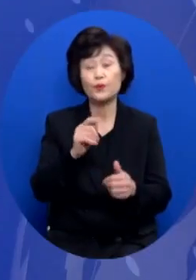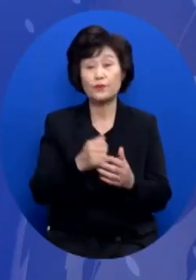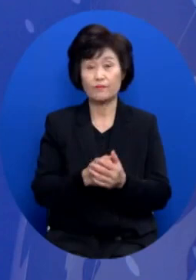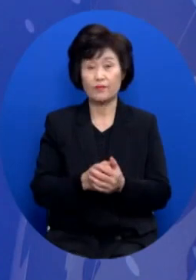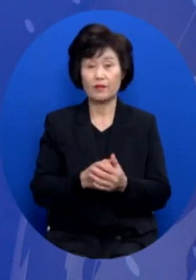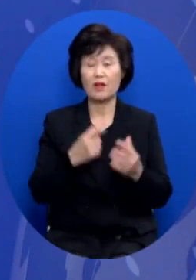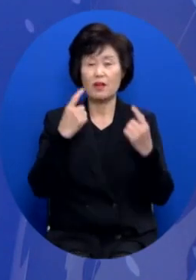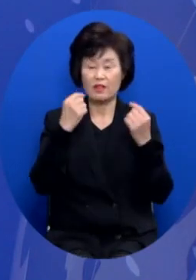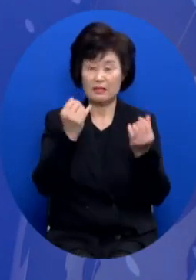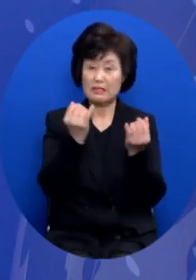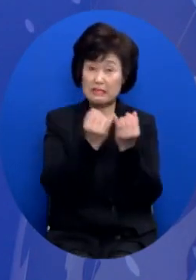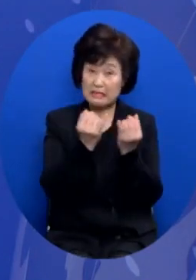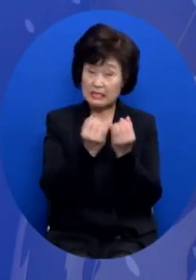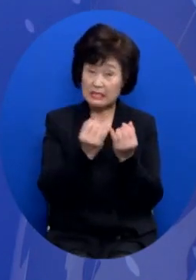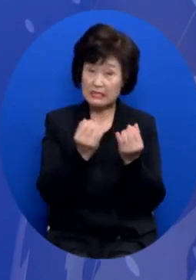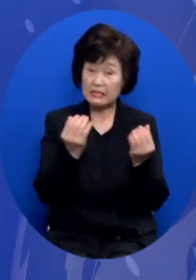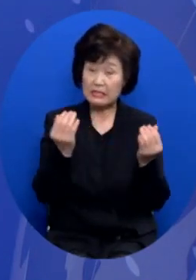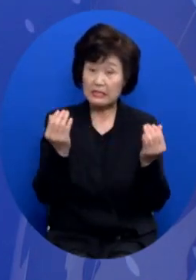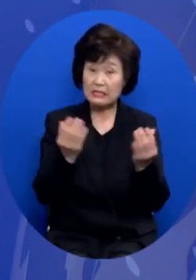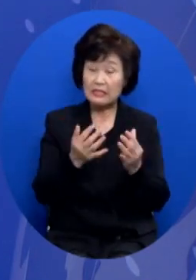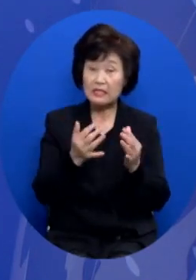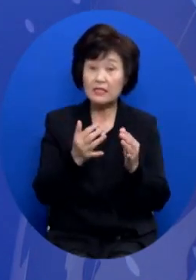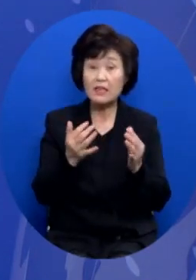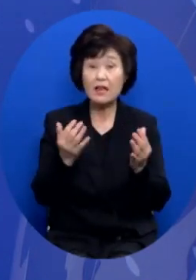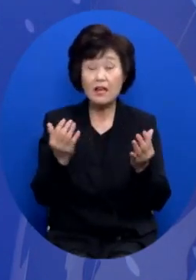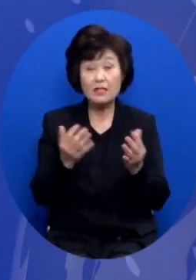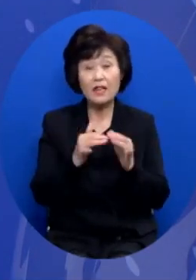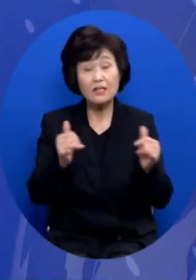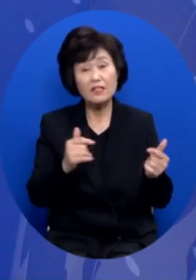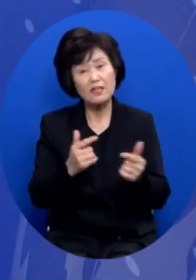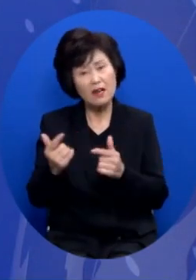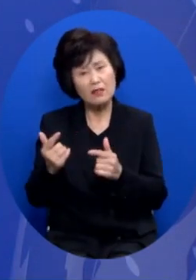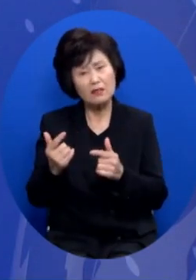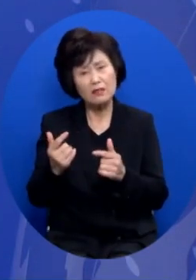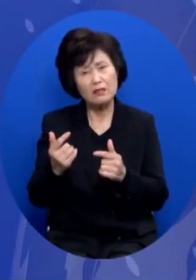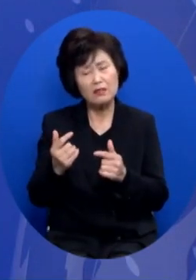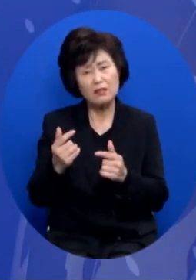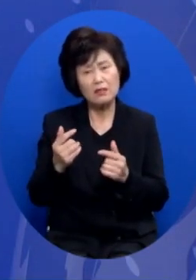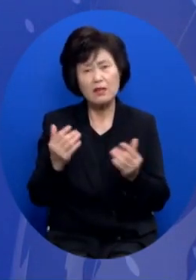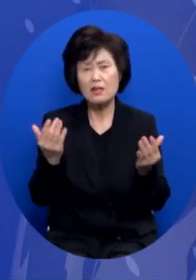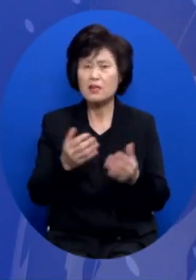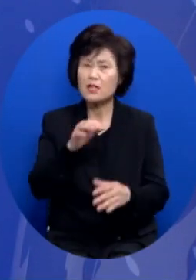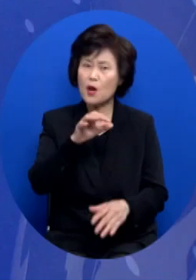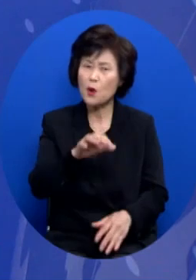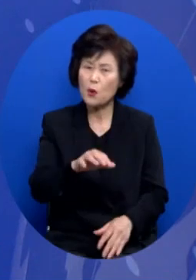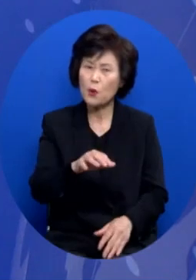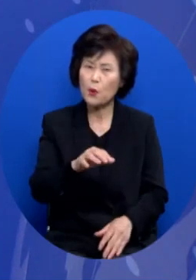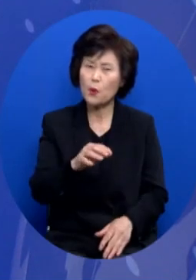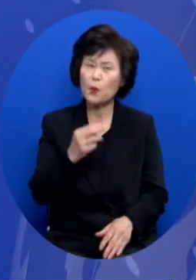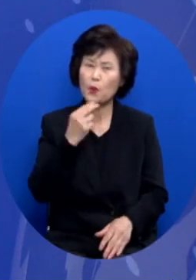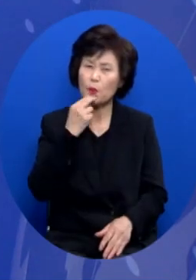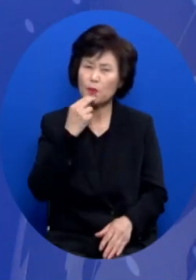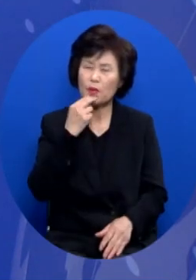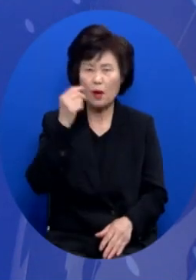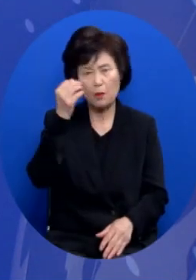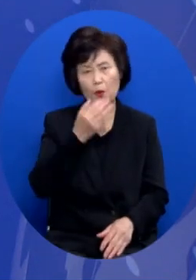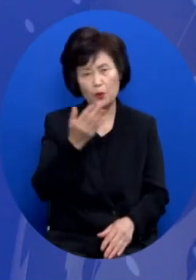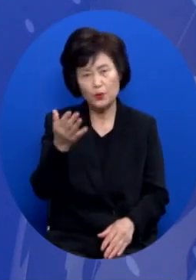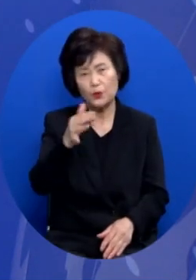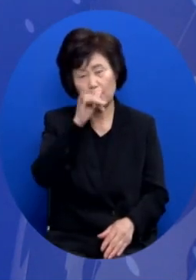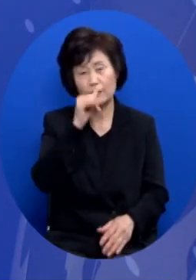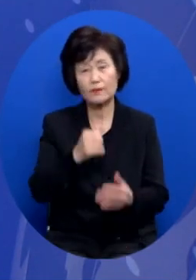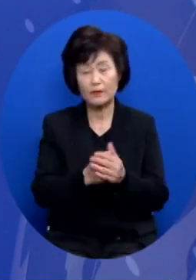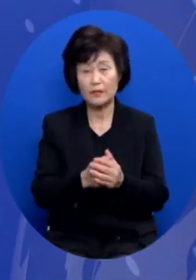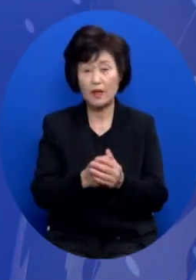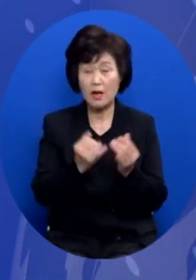여전히 여성들이 자리가 좁다 뭐 이런 현실을 여실이 보여준 자리였습니다 여성 사역자들이